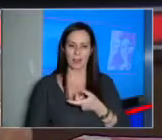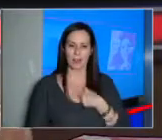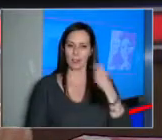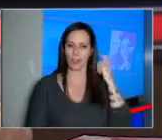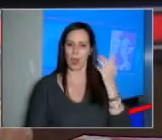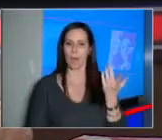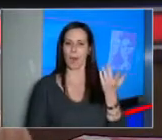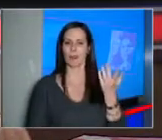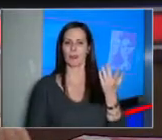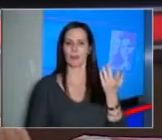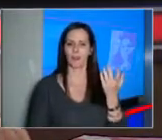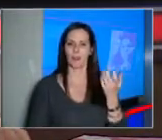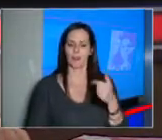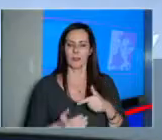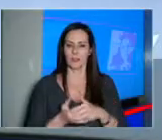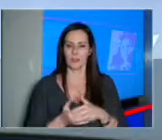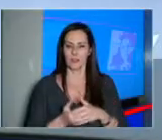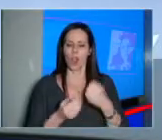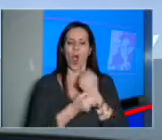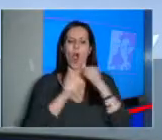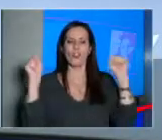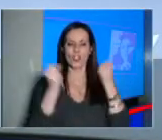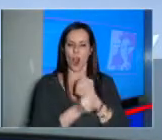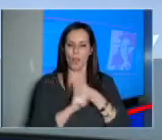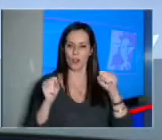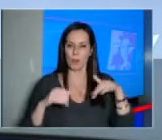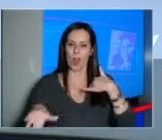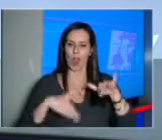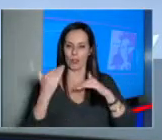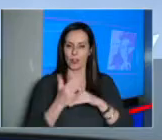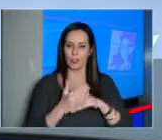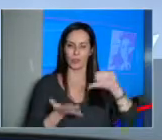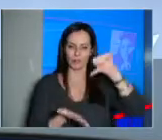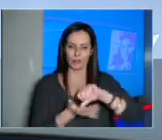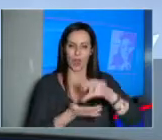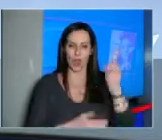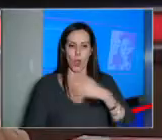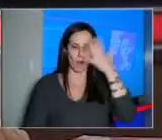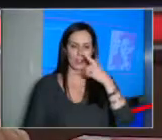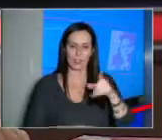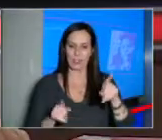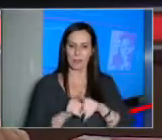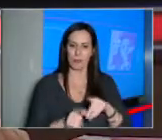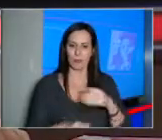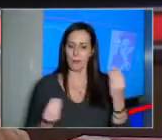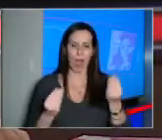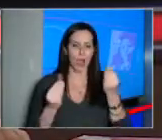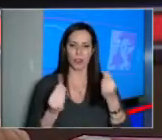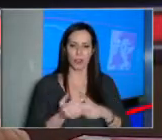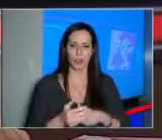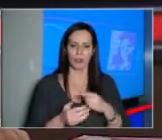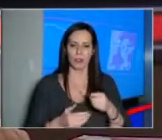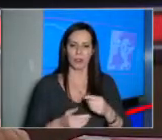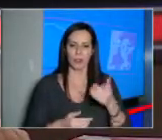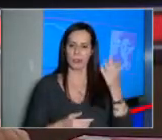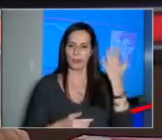שמעתי את אמנדה, אמנדה, חופש, חופש, ברחובות של פרטוריה, זה פשוט היה כמו צליל כזה בכל ה...